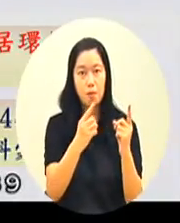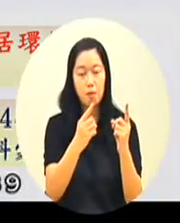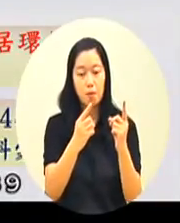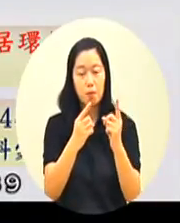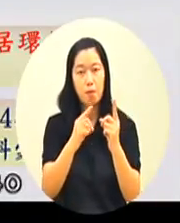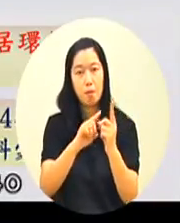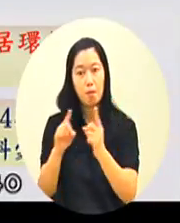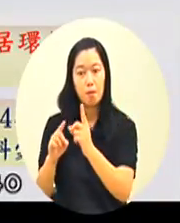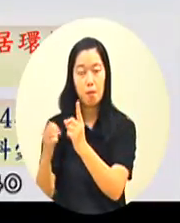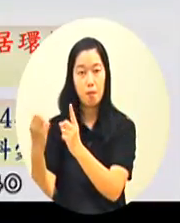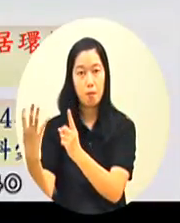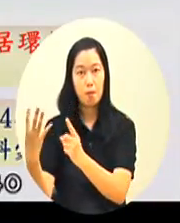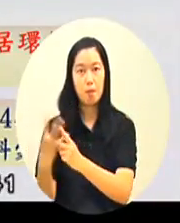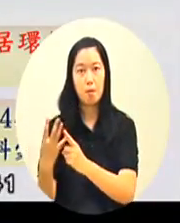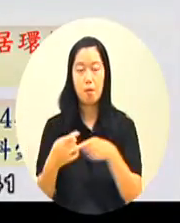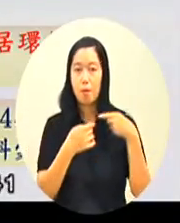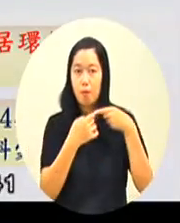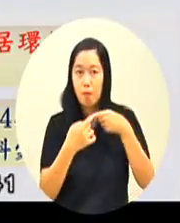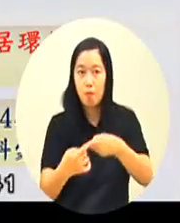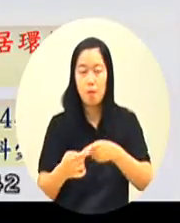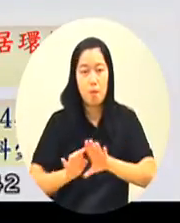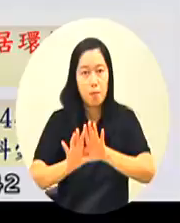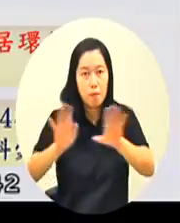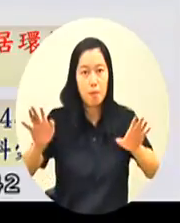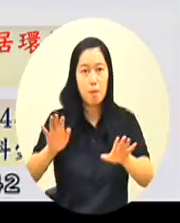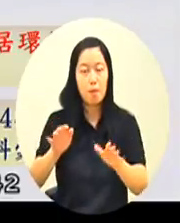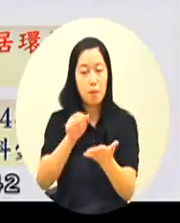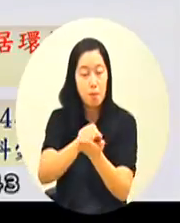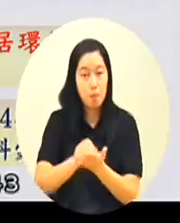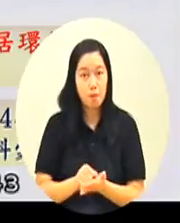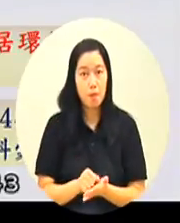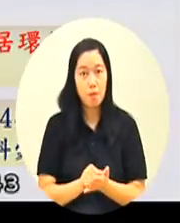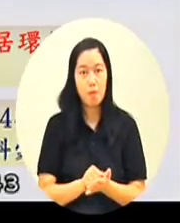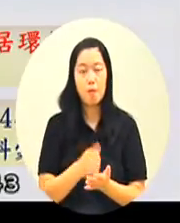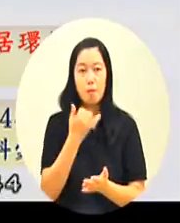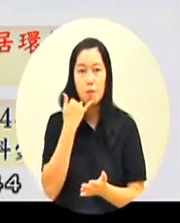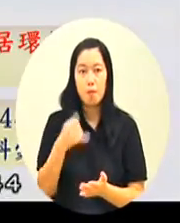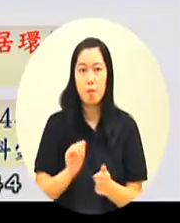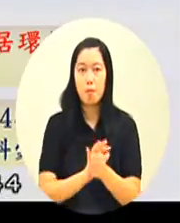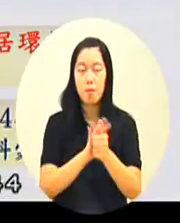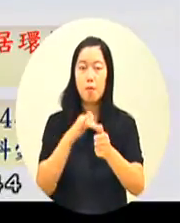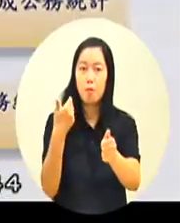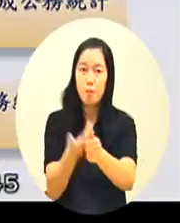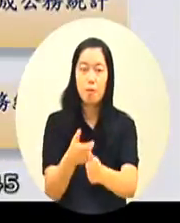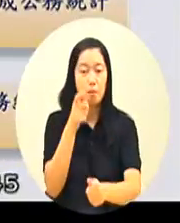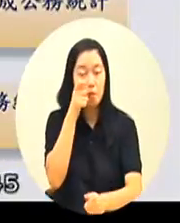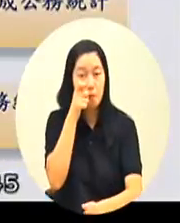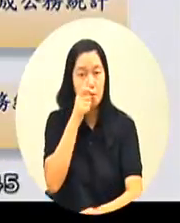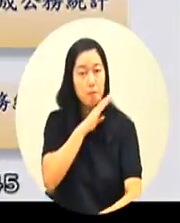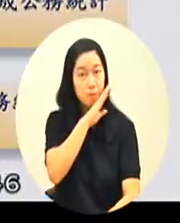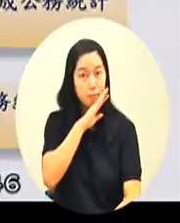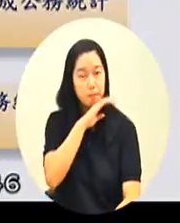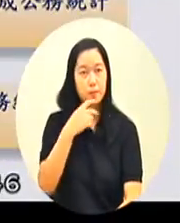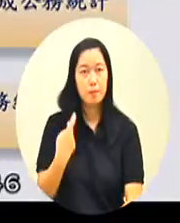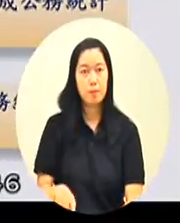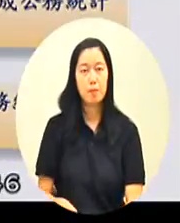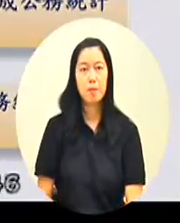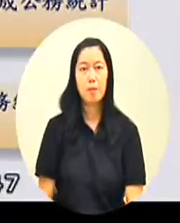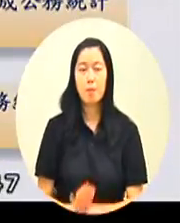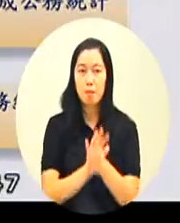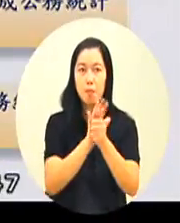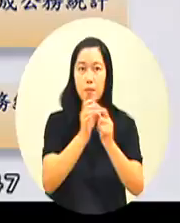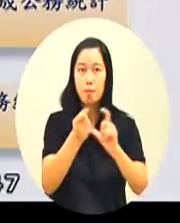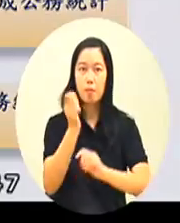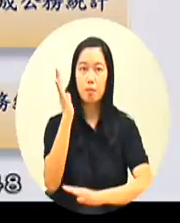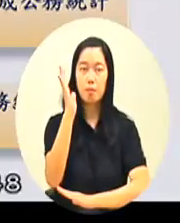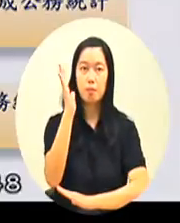101年到104年的永续发展指标汇编，提供永续会政策推动的参考。第四是推动区公所订定的